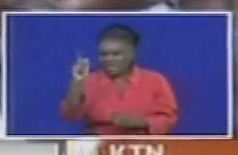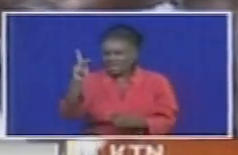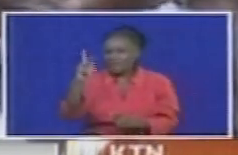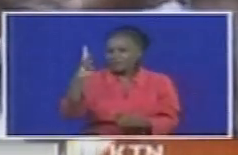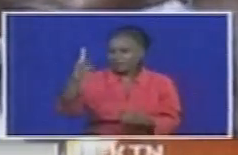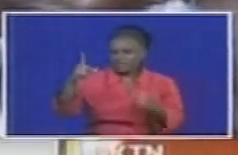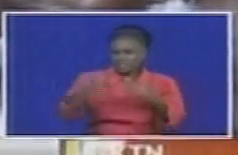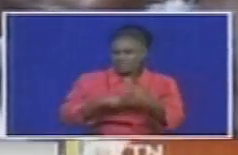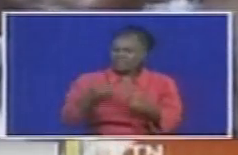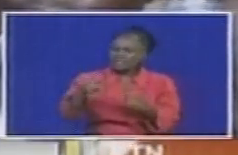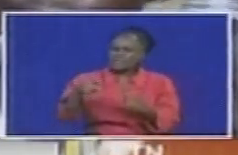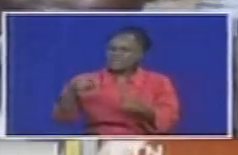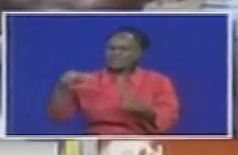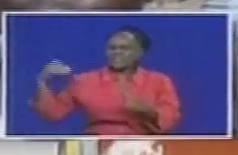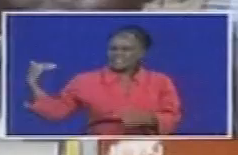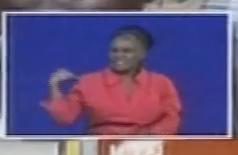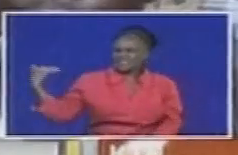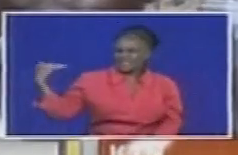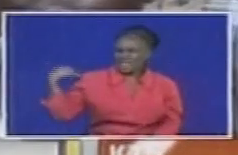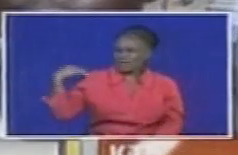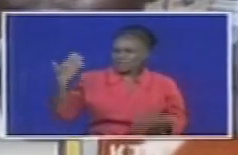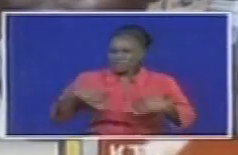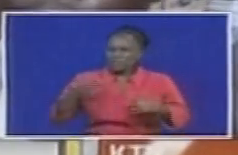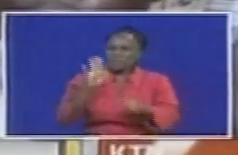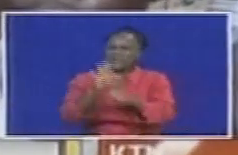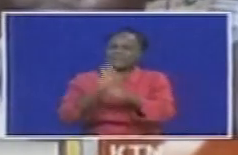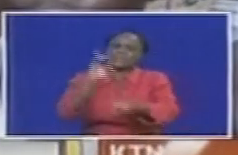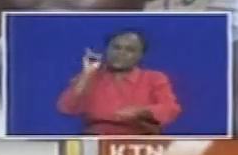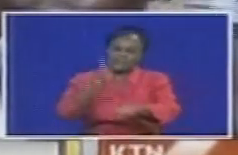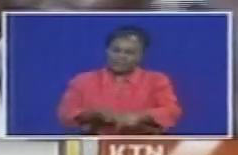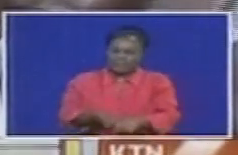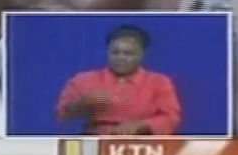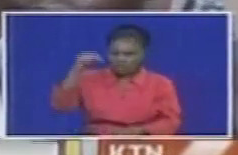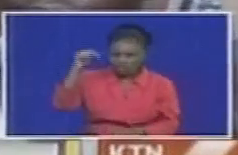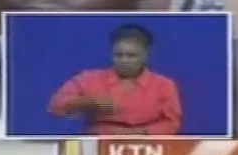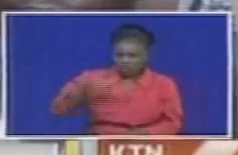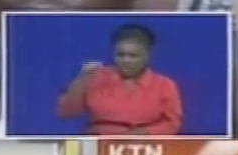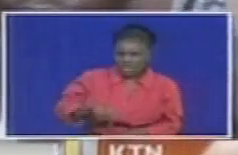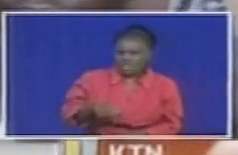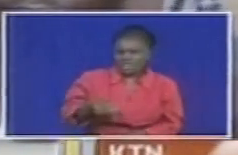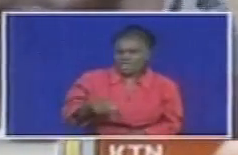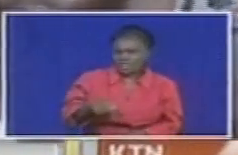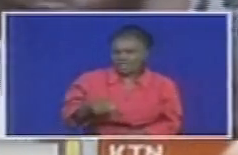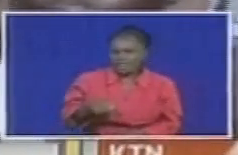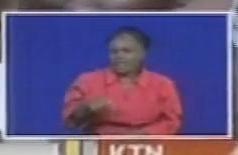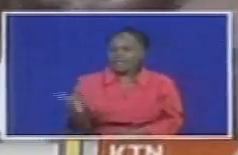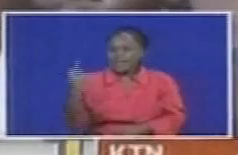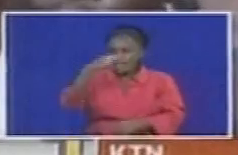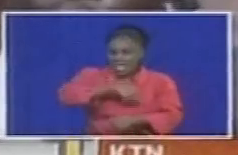tukini sababu wamesumbua wananchi hapa mara kwa mara. Na leo nafikiri siku yao